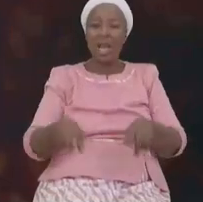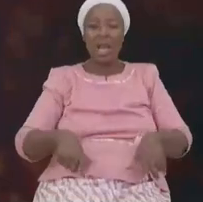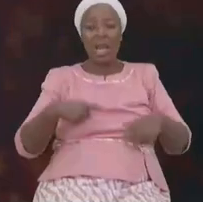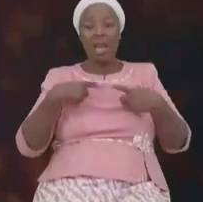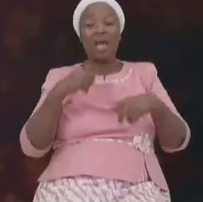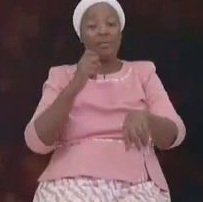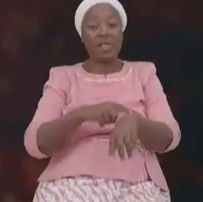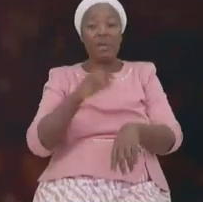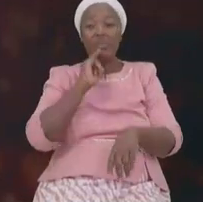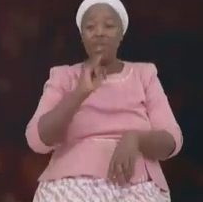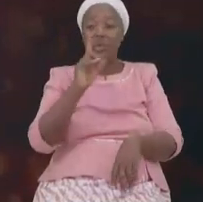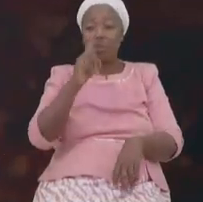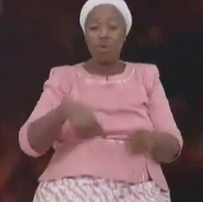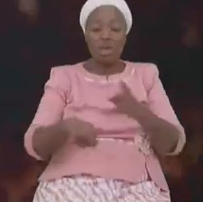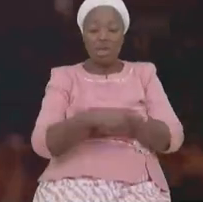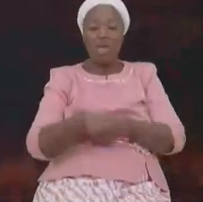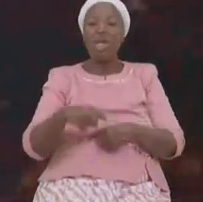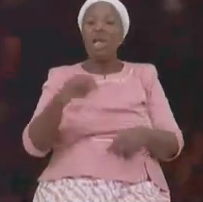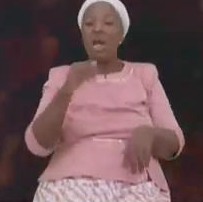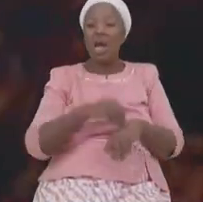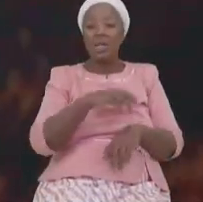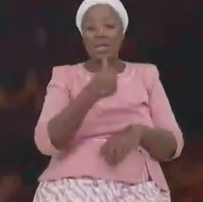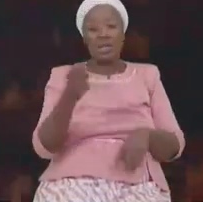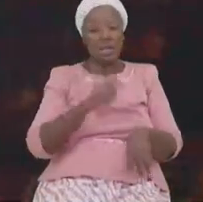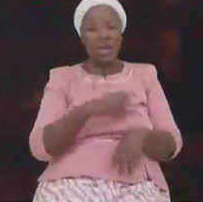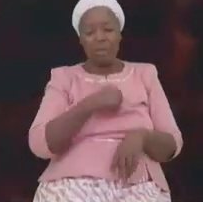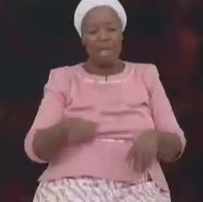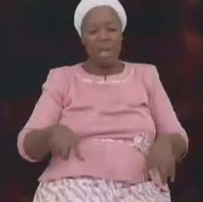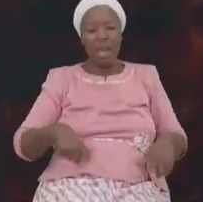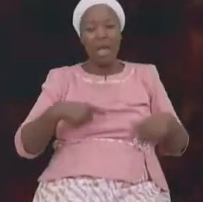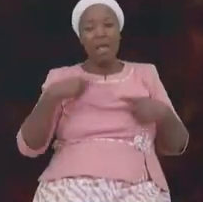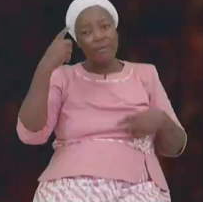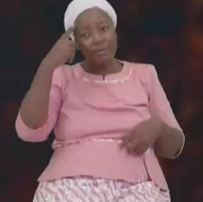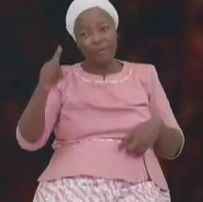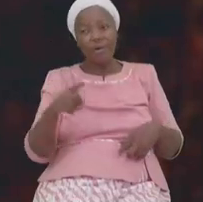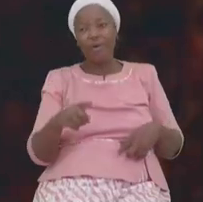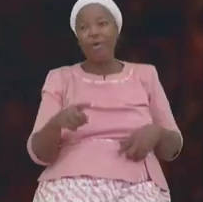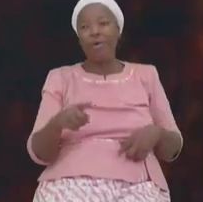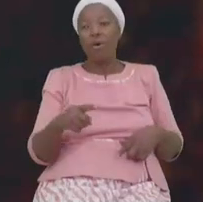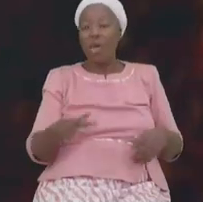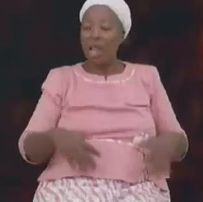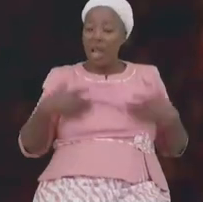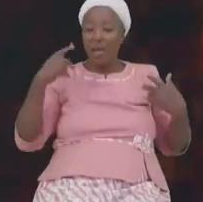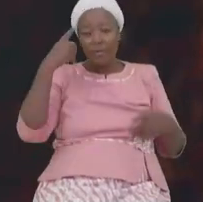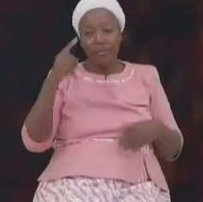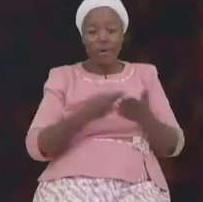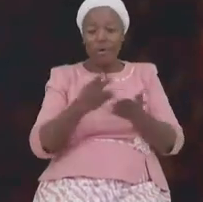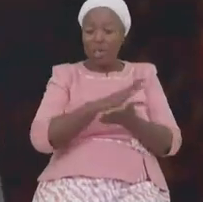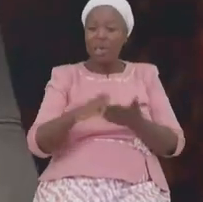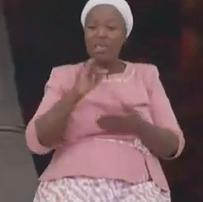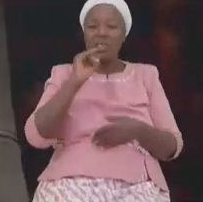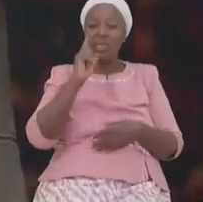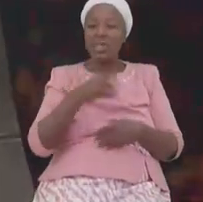une vie, c'est un jour par moment. Une vie de sainteté, c'est la sainteté un jour par moment. Un